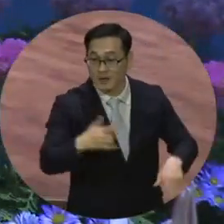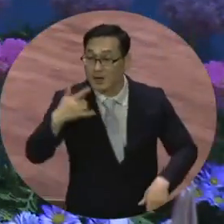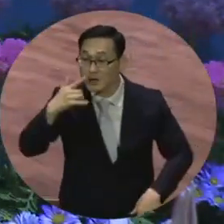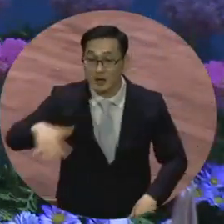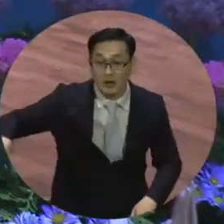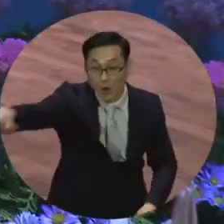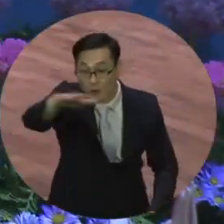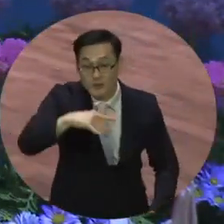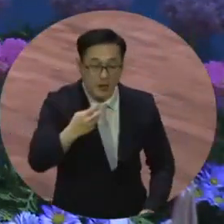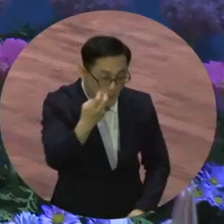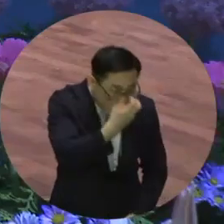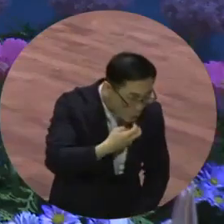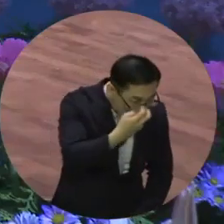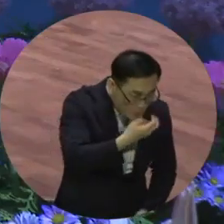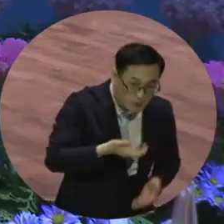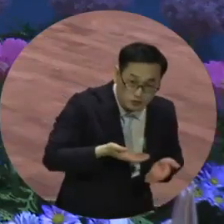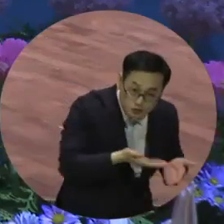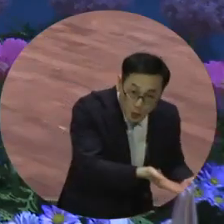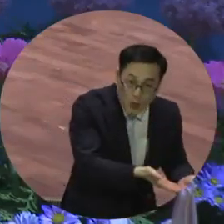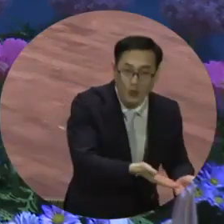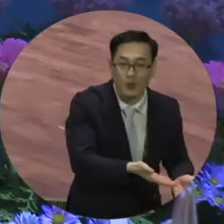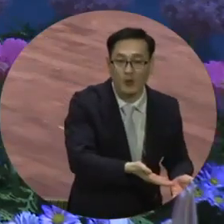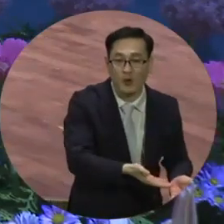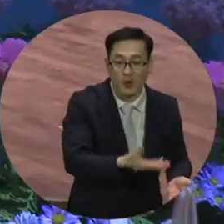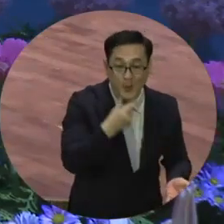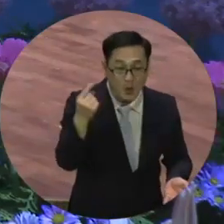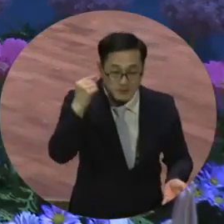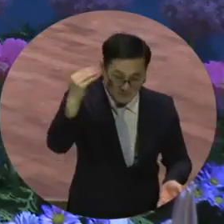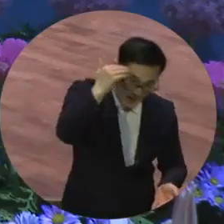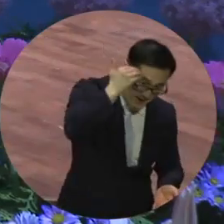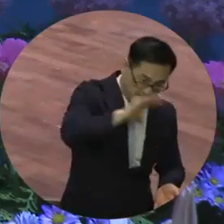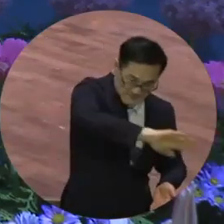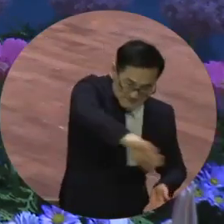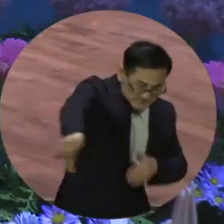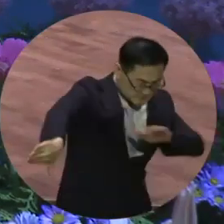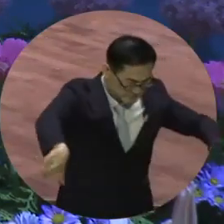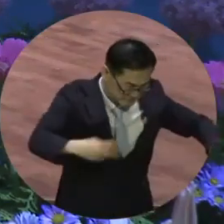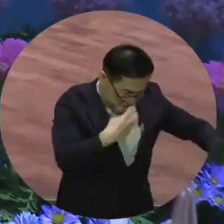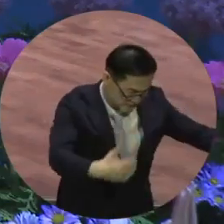있는 보호자가 되어야 된다. 렘넌트의 보호자.